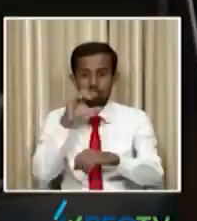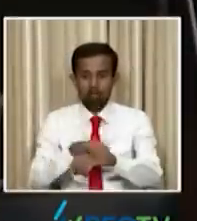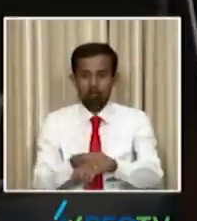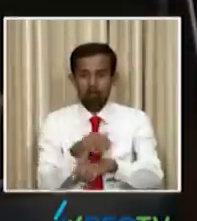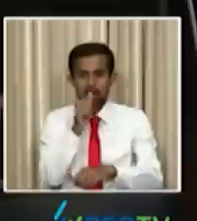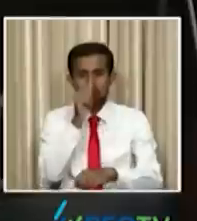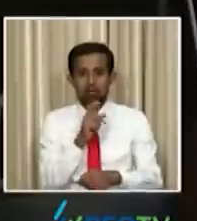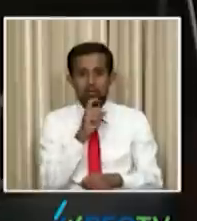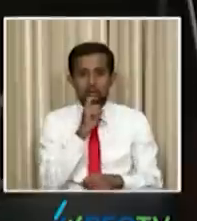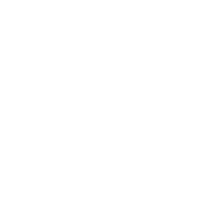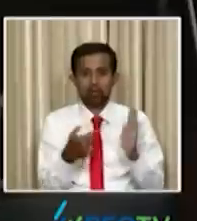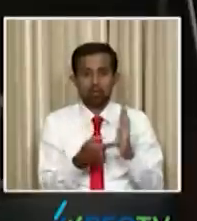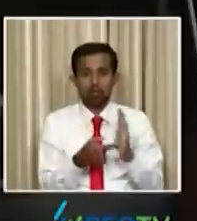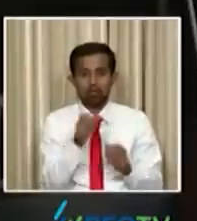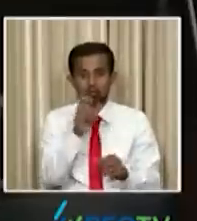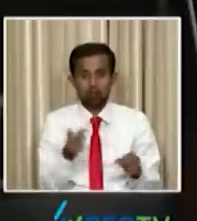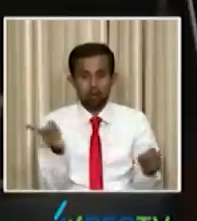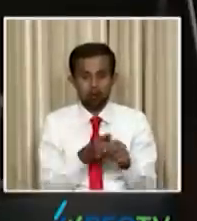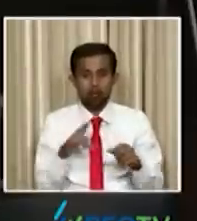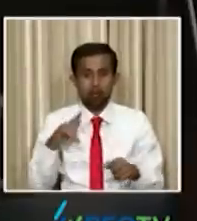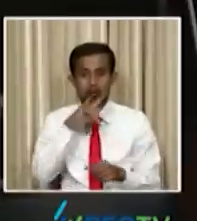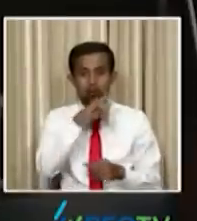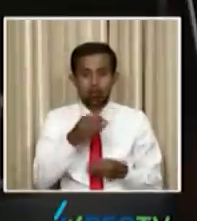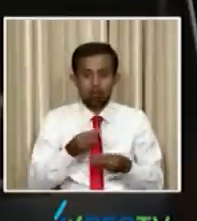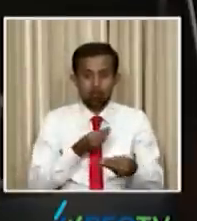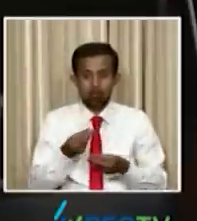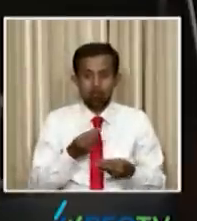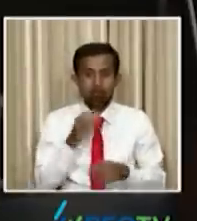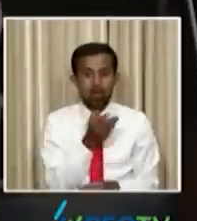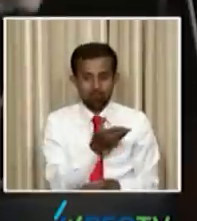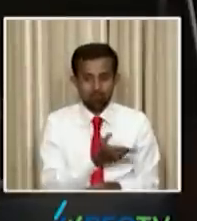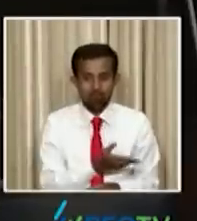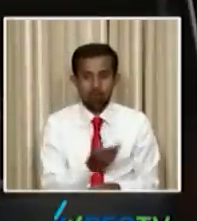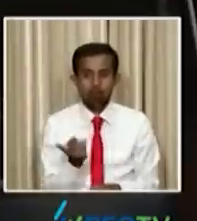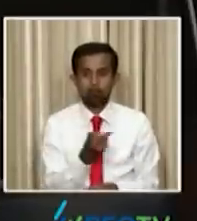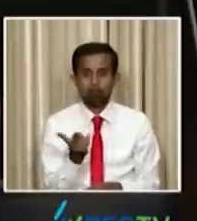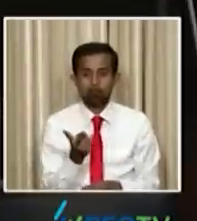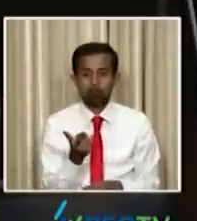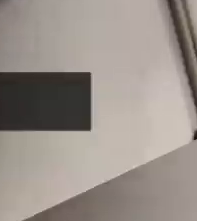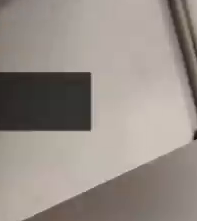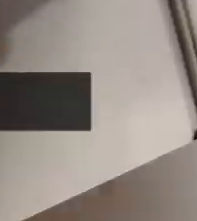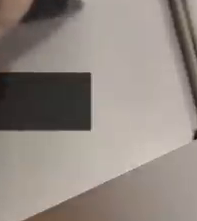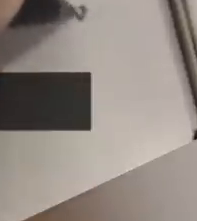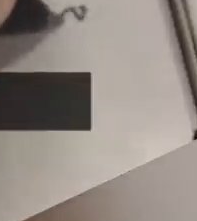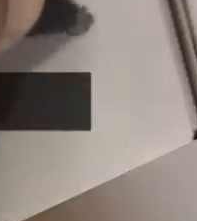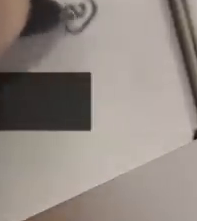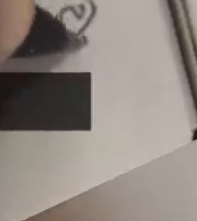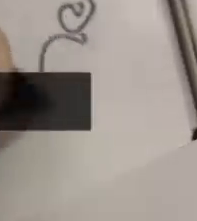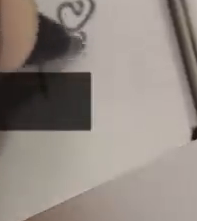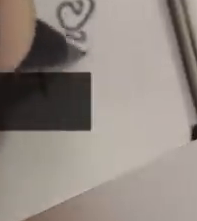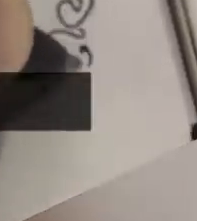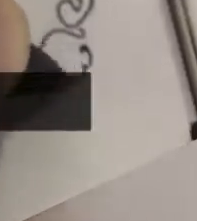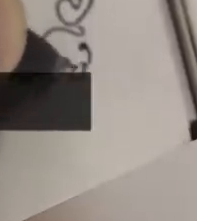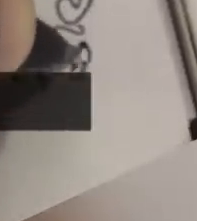ගැට. තාජුඩීන් ඝාතනය, මිඥානා ගණදෙනු වගේ කර්මුලෙන් අහුවෙන නඩු තියෙද්දි මේගොල්ලෝ දැම්මේ ජිල්බෝල නඩු. ඔබට මතකද